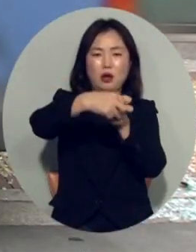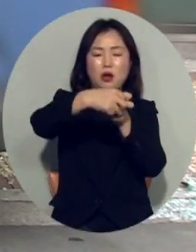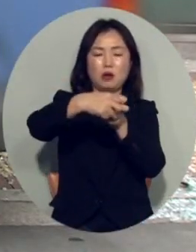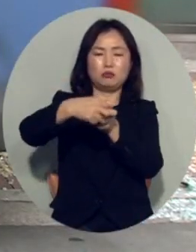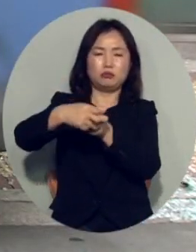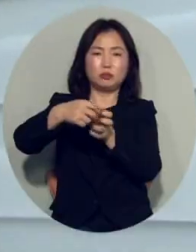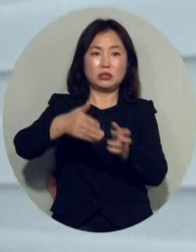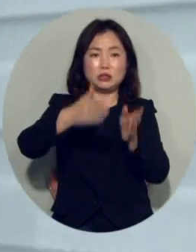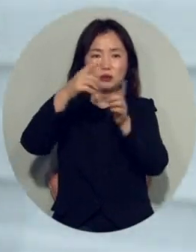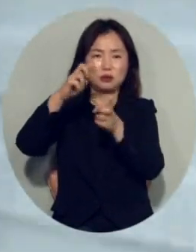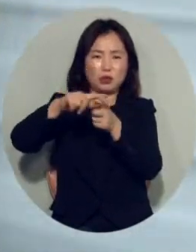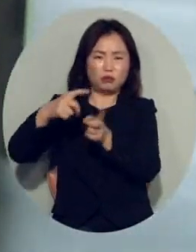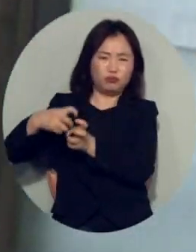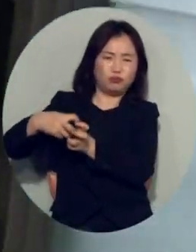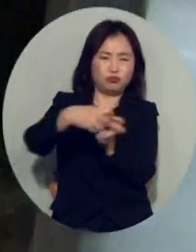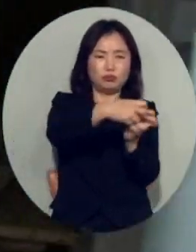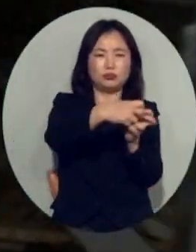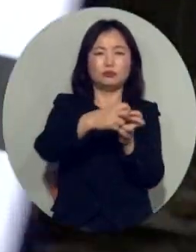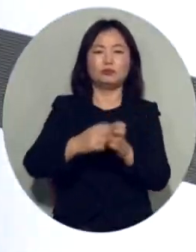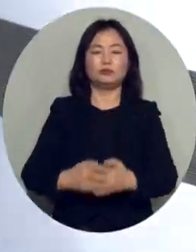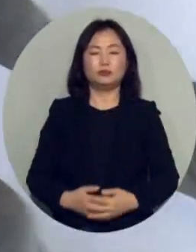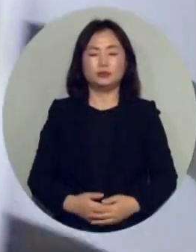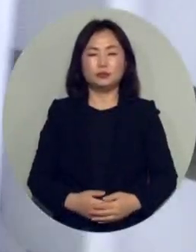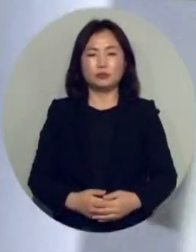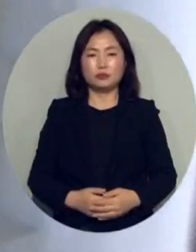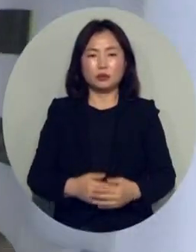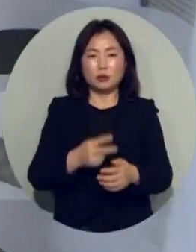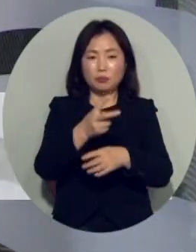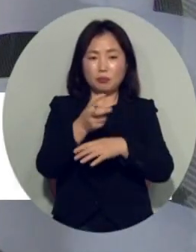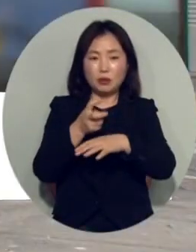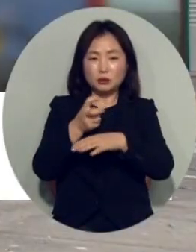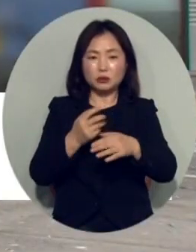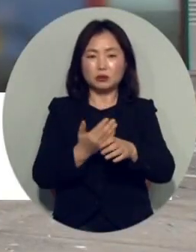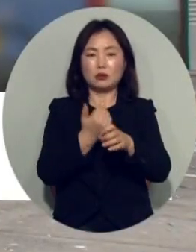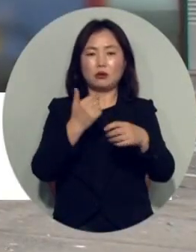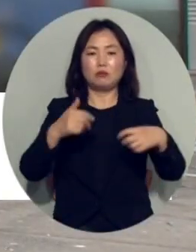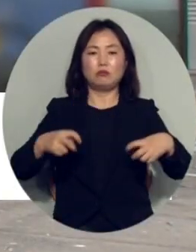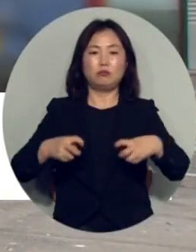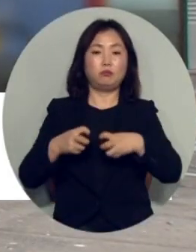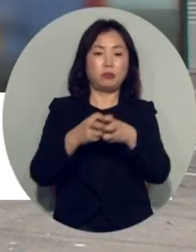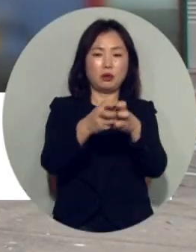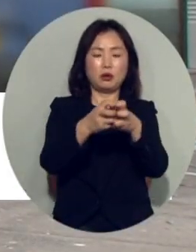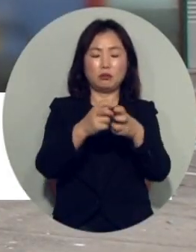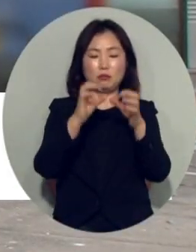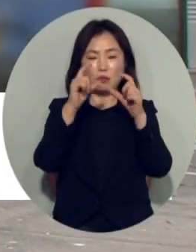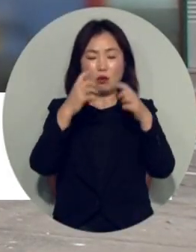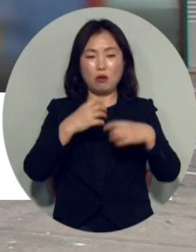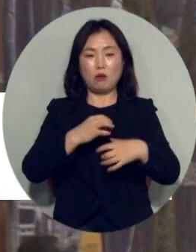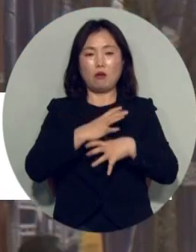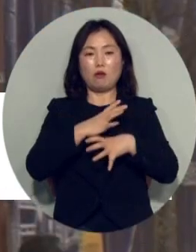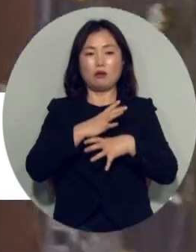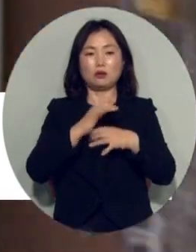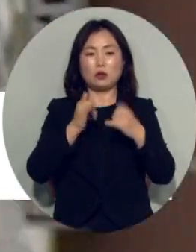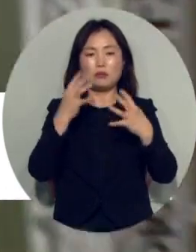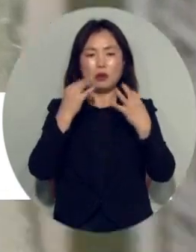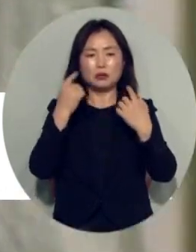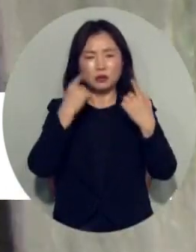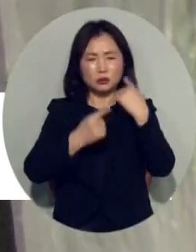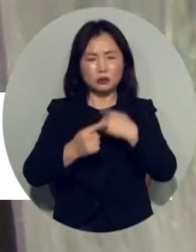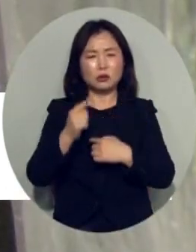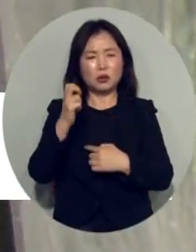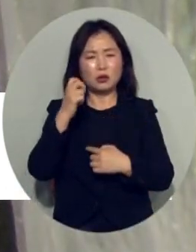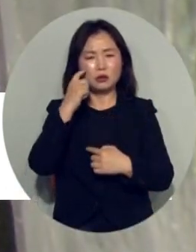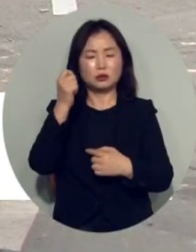충돌한 뒤 그대로 건물로 돌진한 겁니다. 버스랑 트럭이 두 대 들어가 있는 거예요. 깜짝 놀랐죠. 그래서 사람